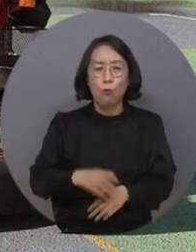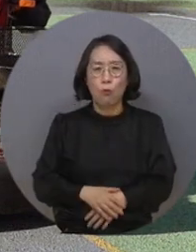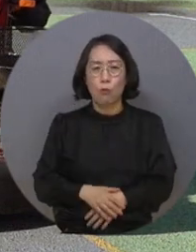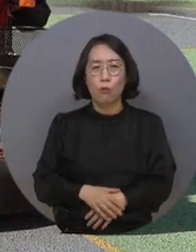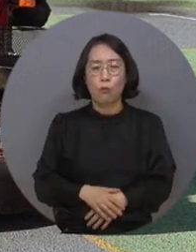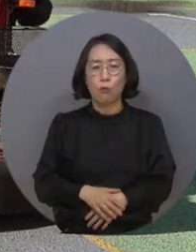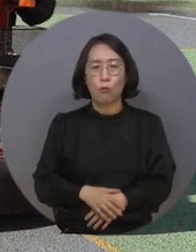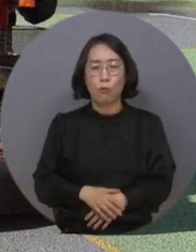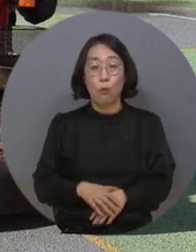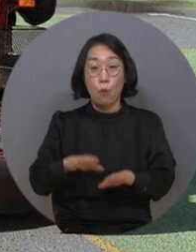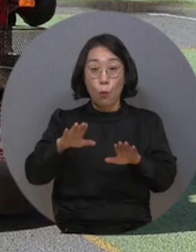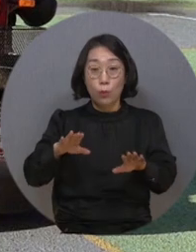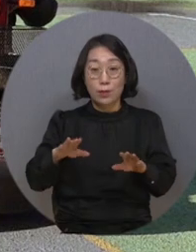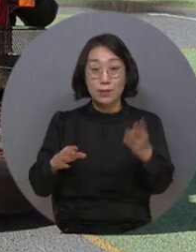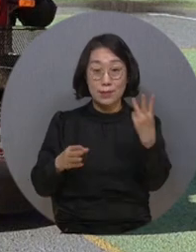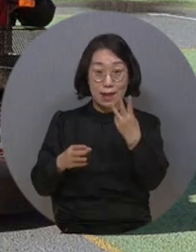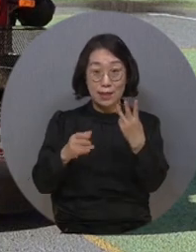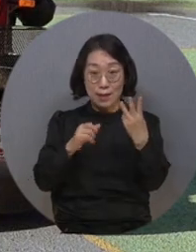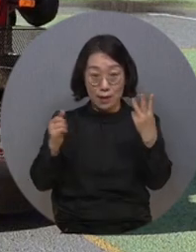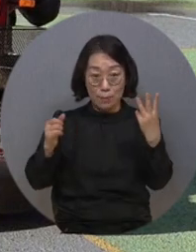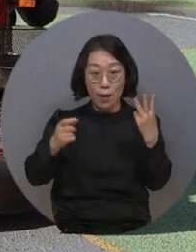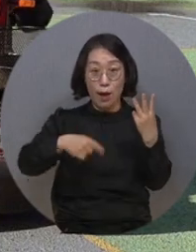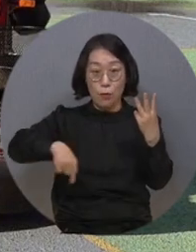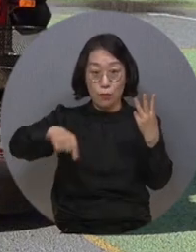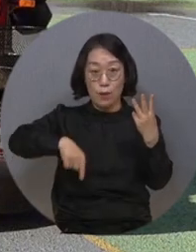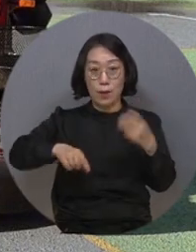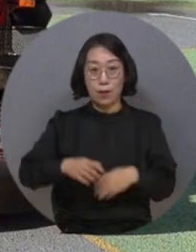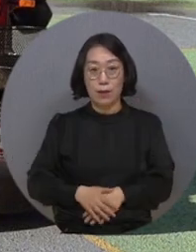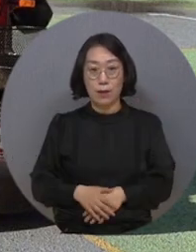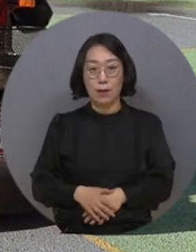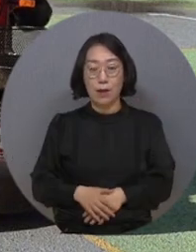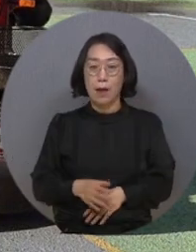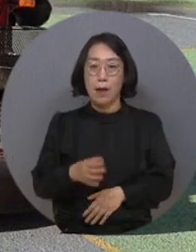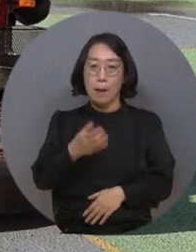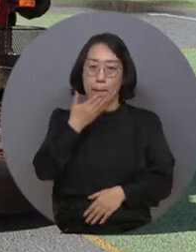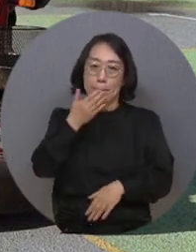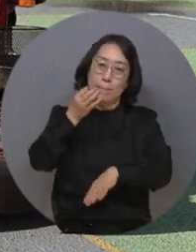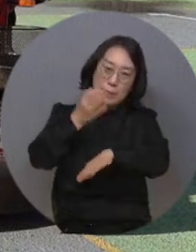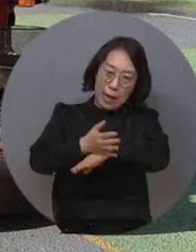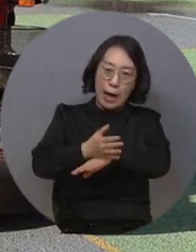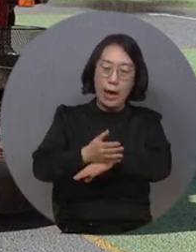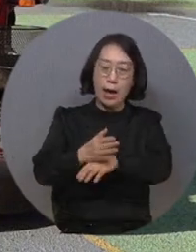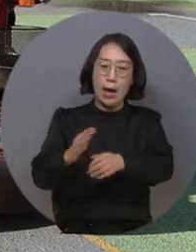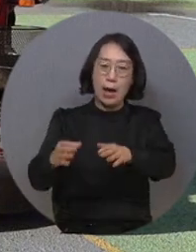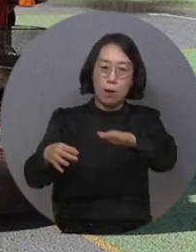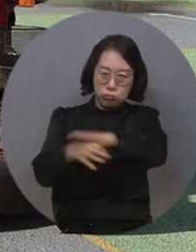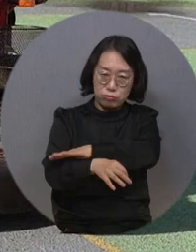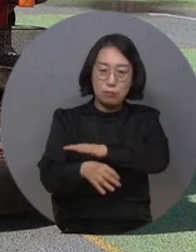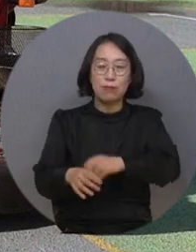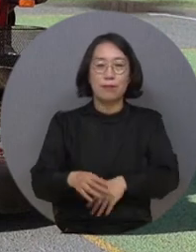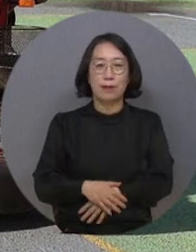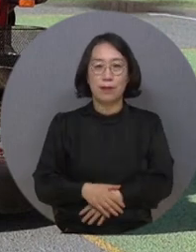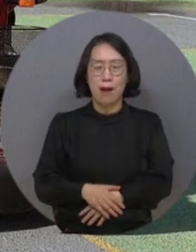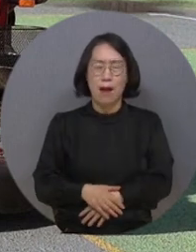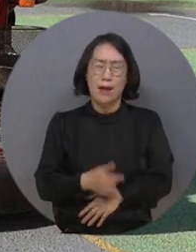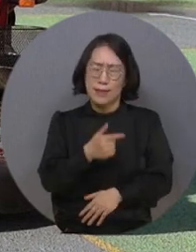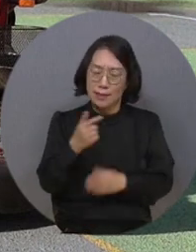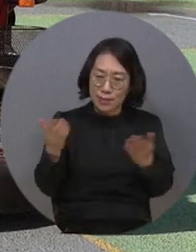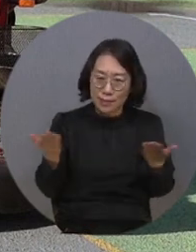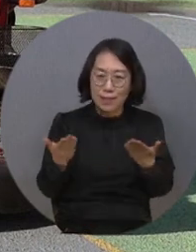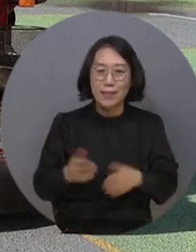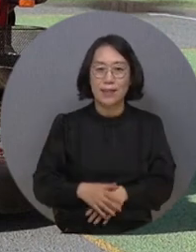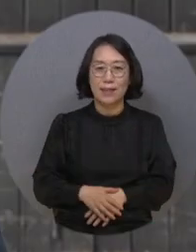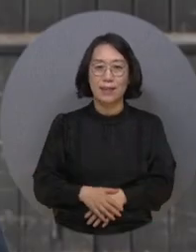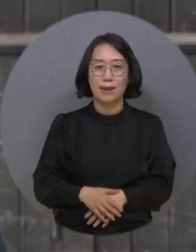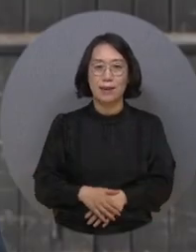못하면은 오늘 여기 세 사람 중에 우리는 밥을 사야 돼. 꼴등? 밥을 꼴등. 큰일 났네. 꼴